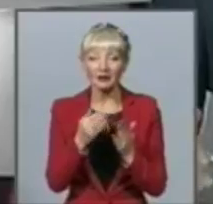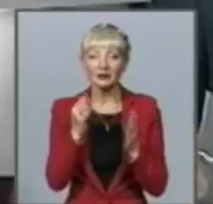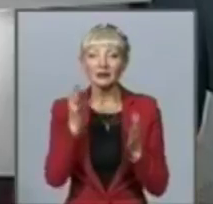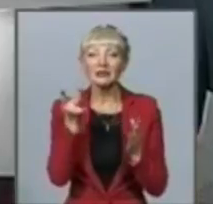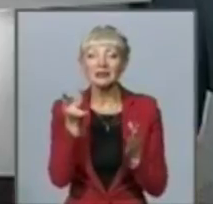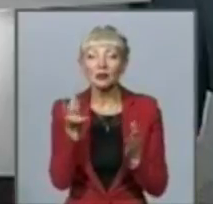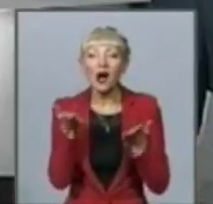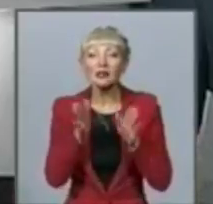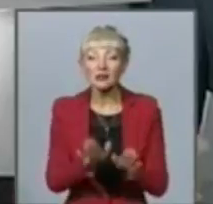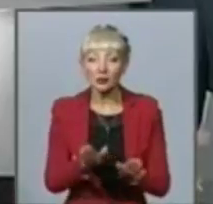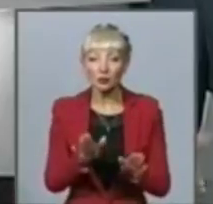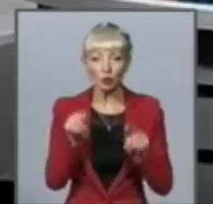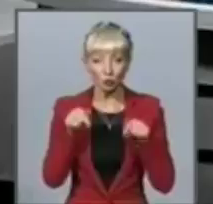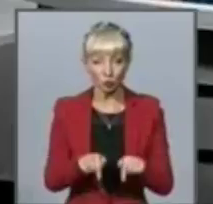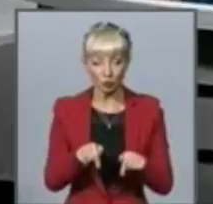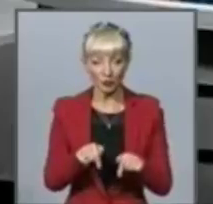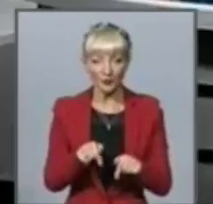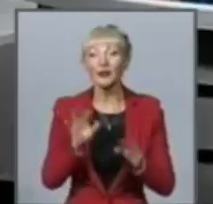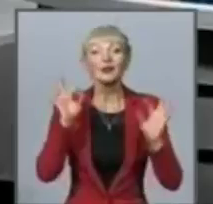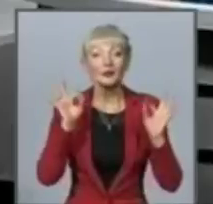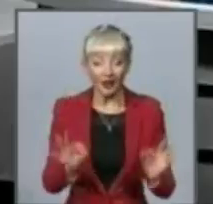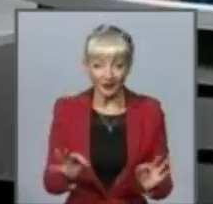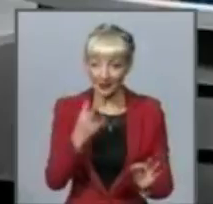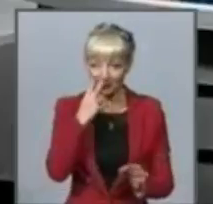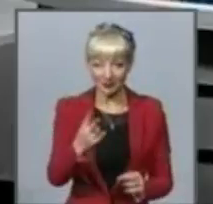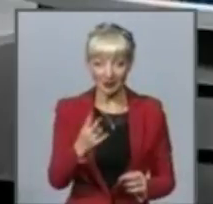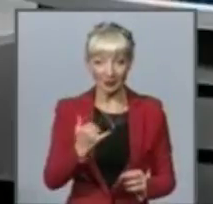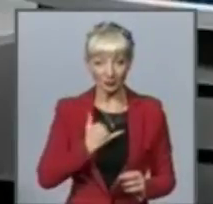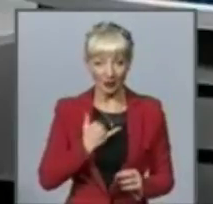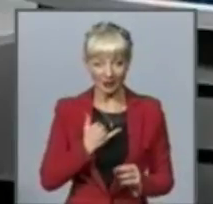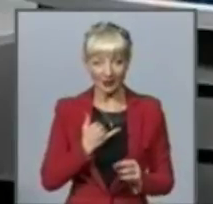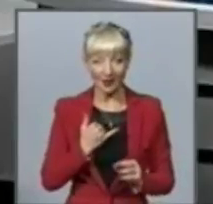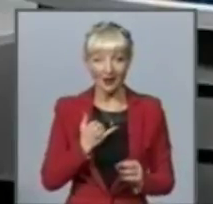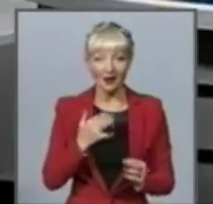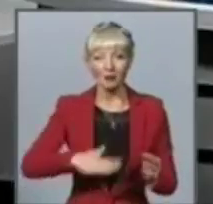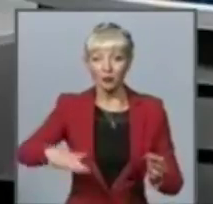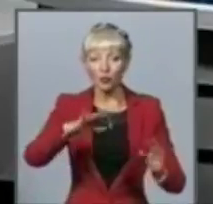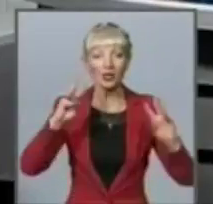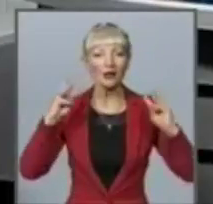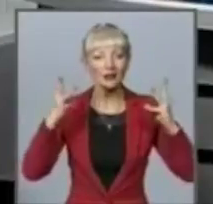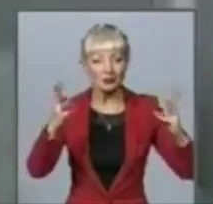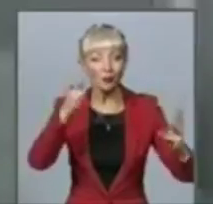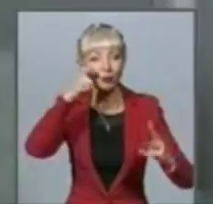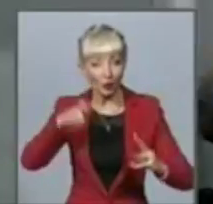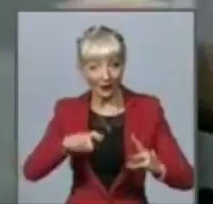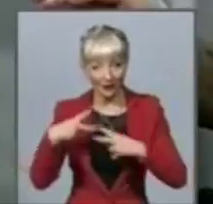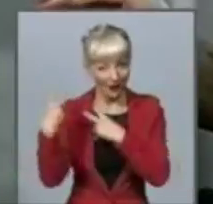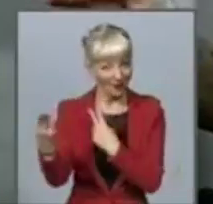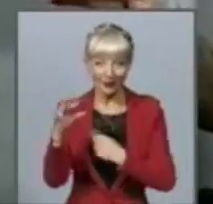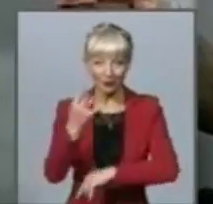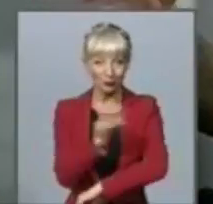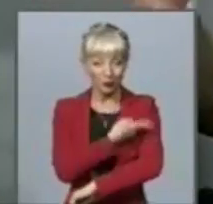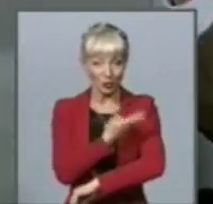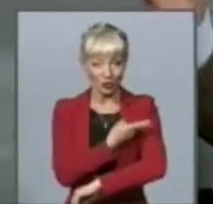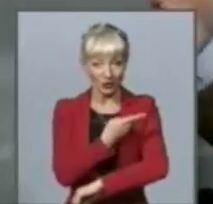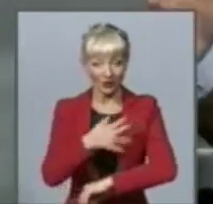сировина залишається тут, у дуже нас, правильно. В Україні. Подивіться, у нас однакова площа лісів в Україні і в Польщі. Повністю однакова площа